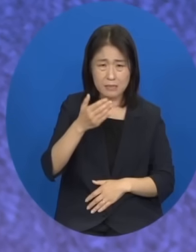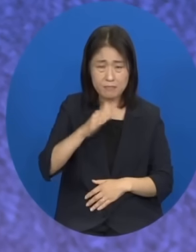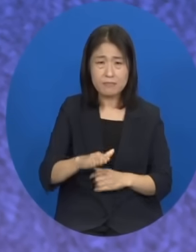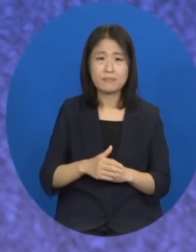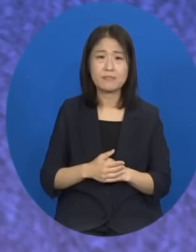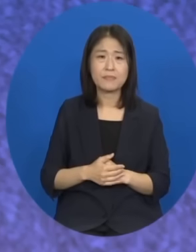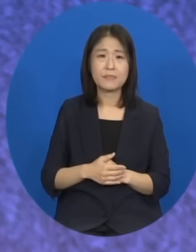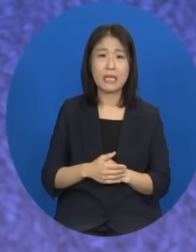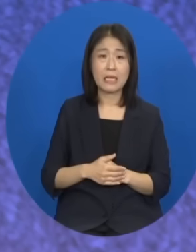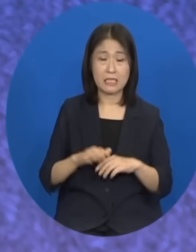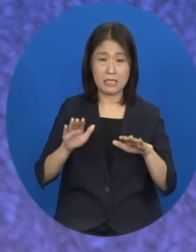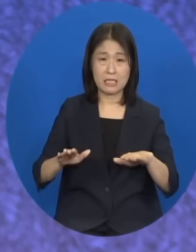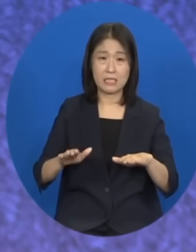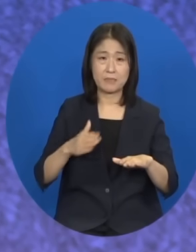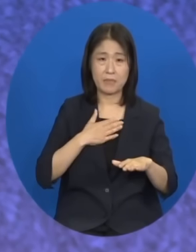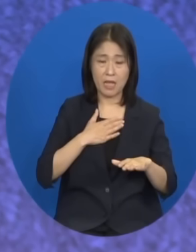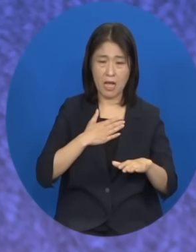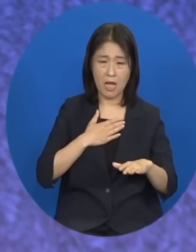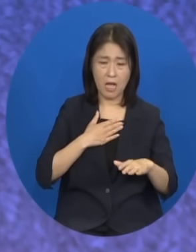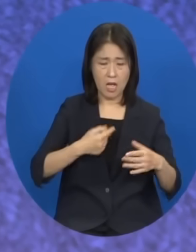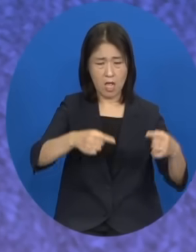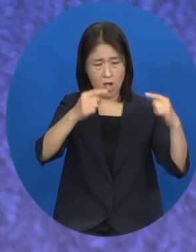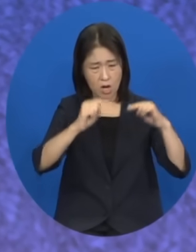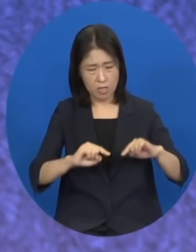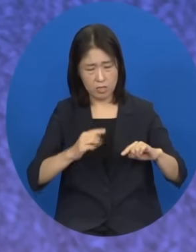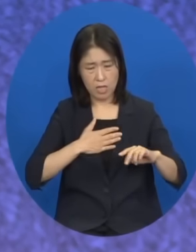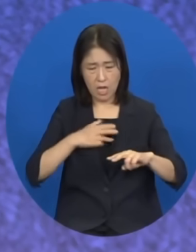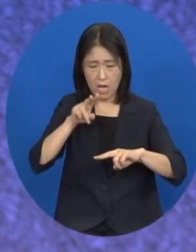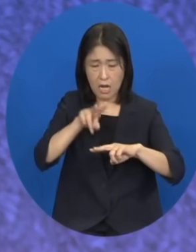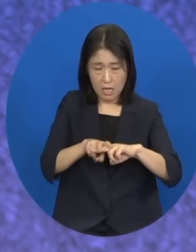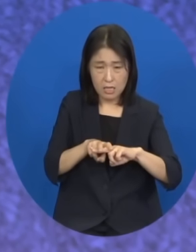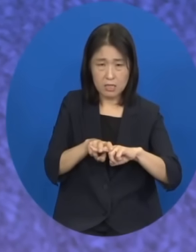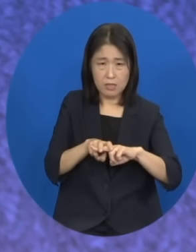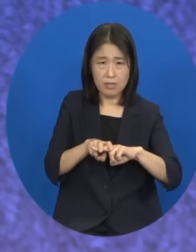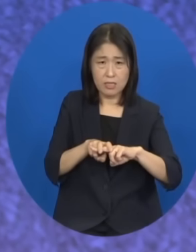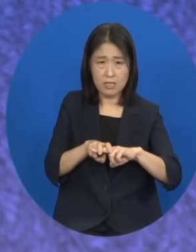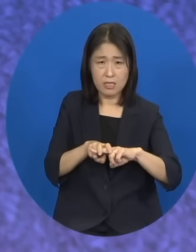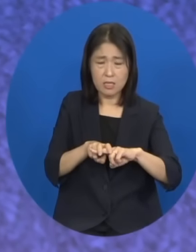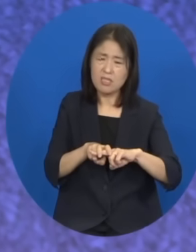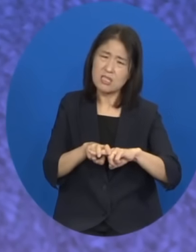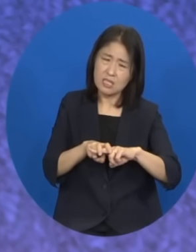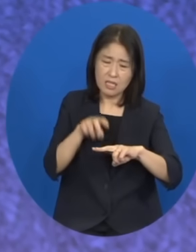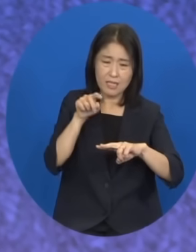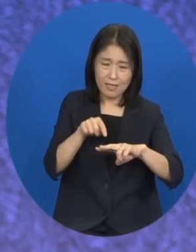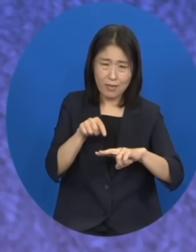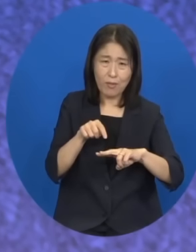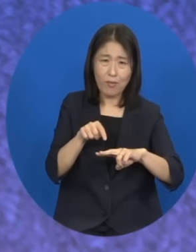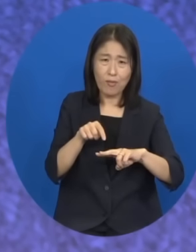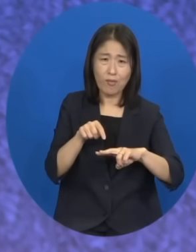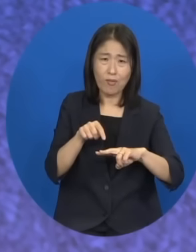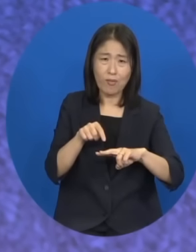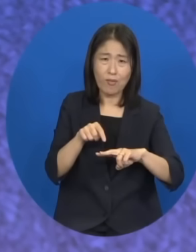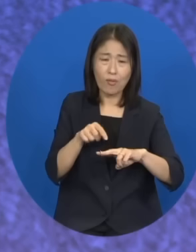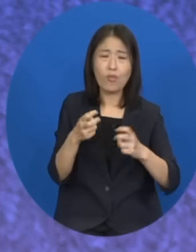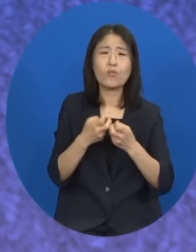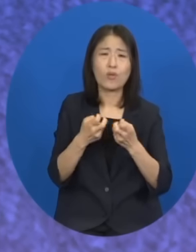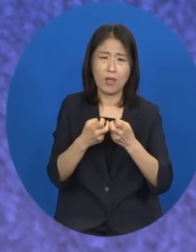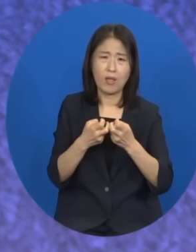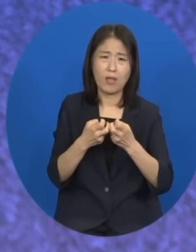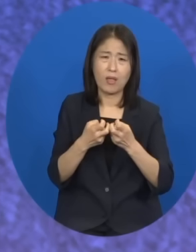제가 지금 이 시간에 여기 와 앉아 있는 것이, 이건 아무리 생각해도 이건 보통 일이 아닌 것